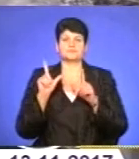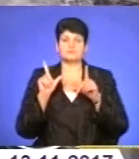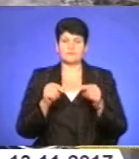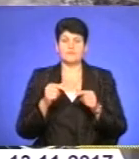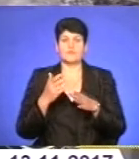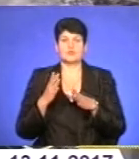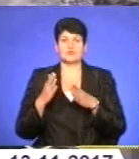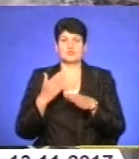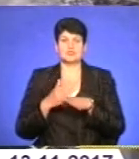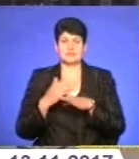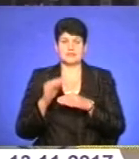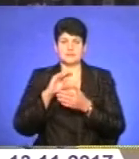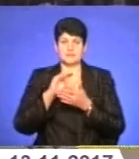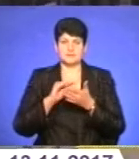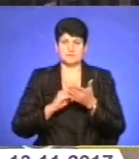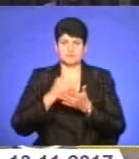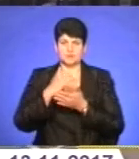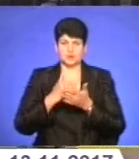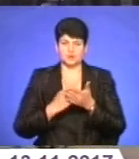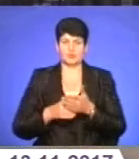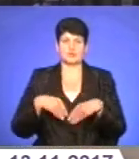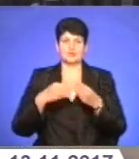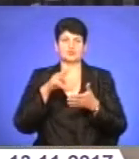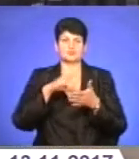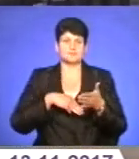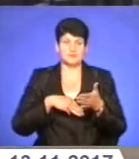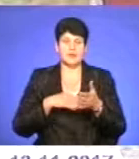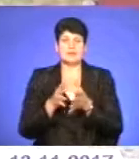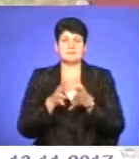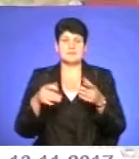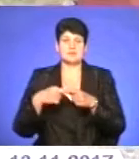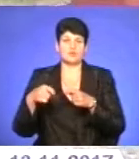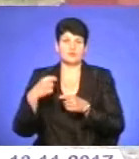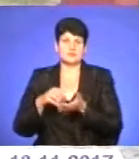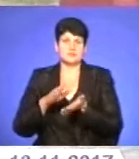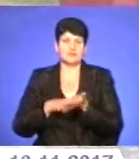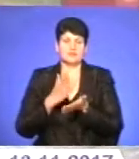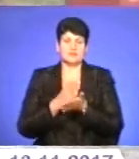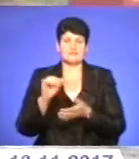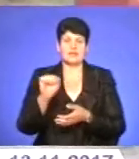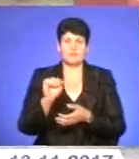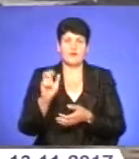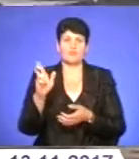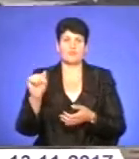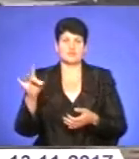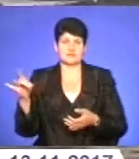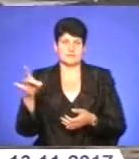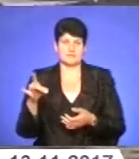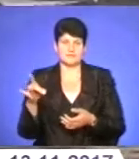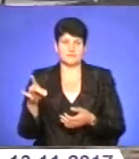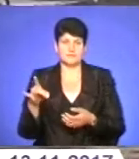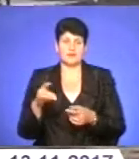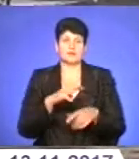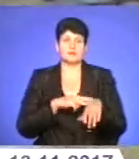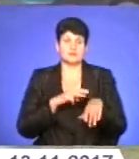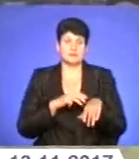та болотом, складають адміністративні протоколи та накладають штраф. Найбільше порушень зафіксували у Трибовлянському та Бучицькому районах.